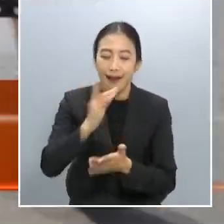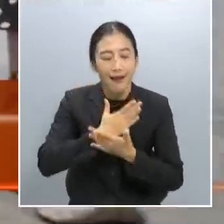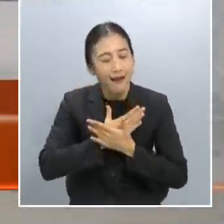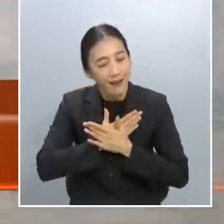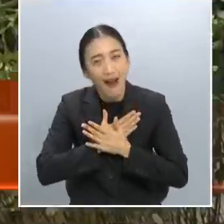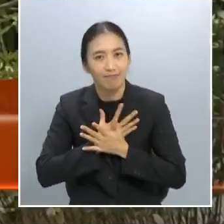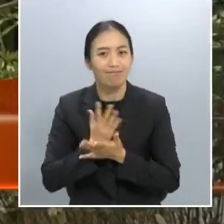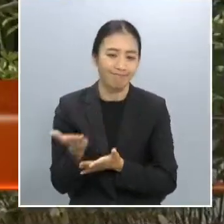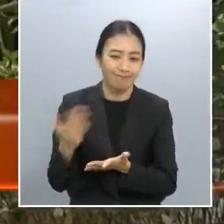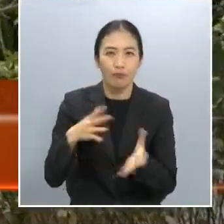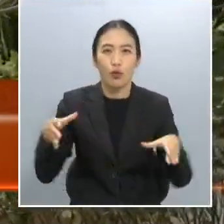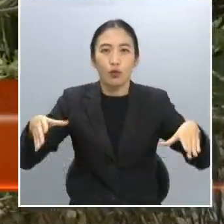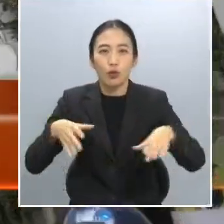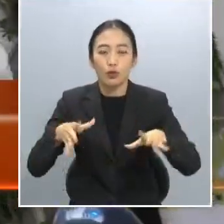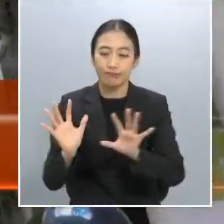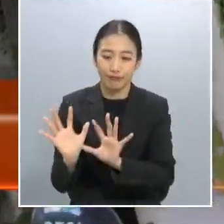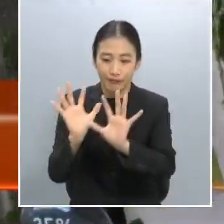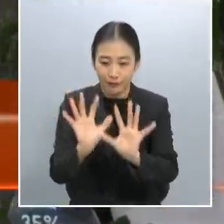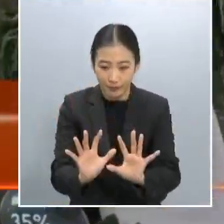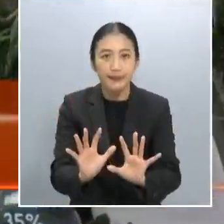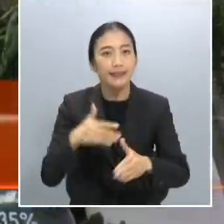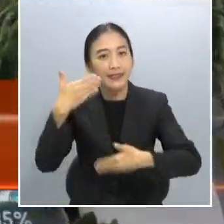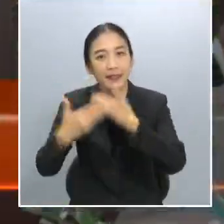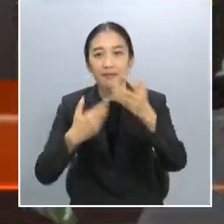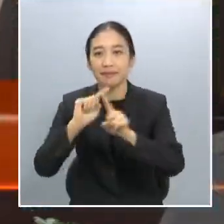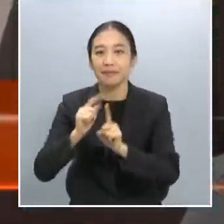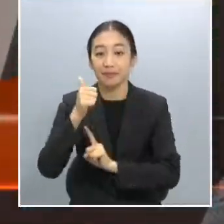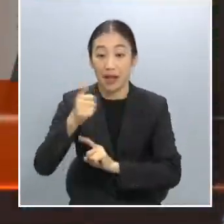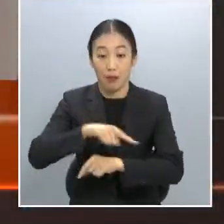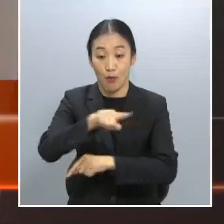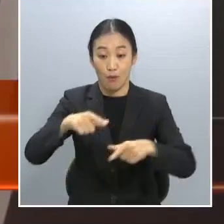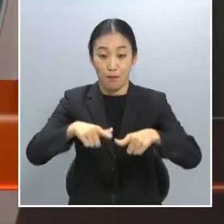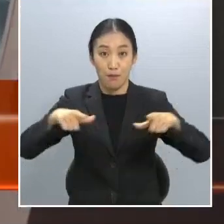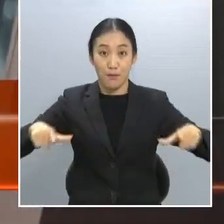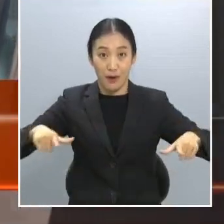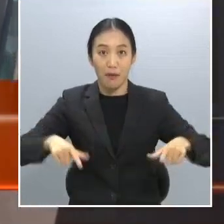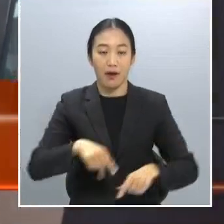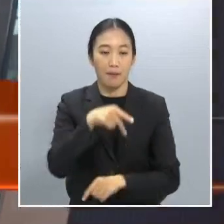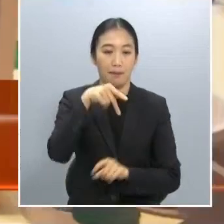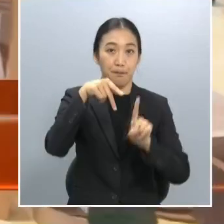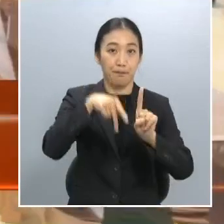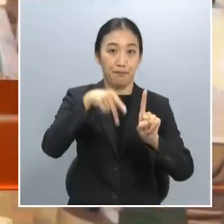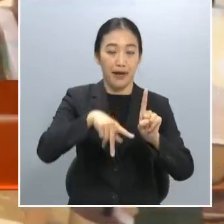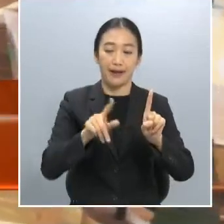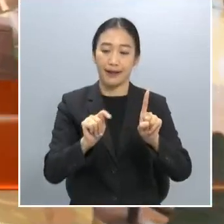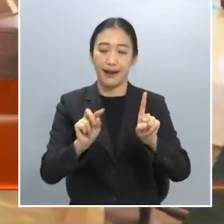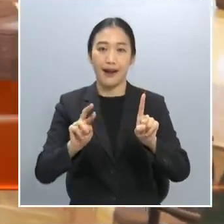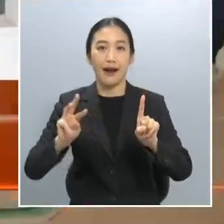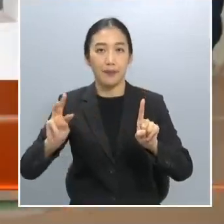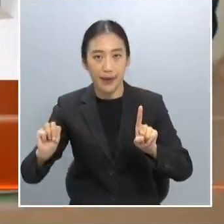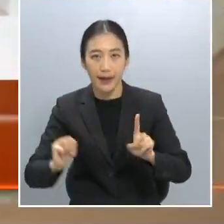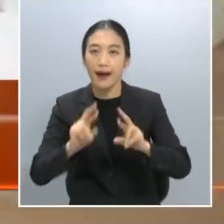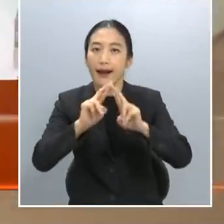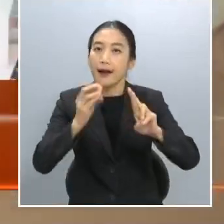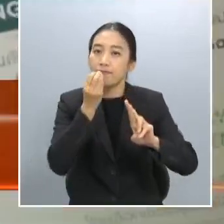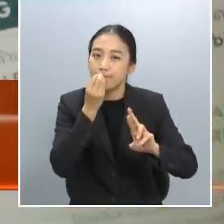ทำกิจกรมร่มกันบนพื้นที่รวมกวา 1,000 ตรางเมตรและยมีร้านอาหาร Poor Friendly Restaurant รวม 17 ร้าน